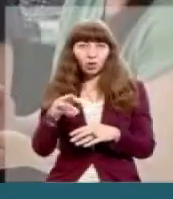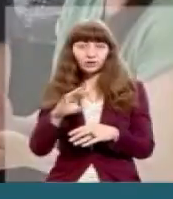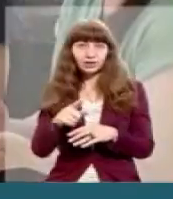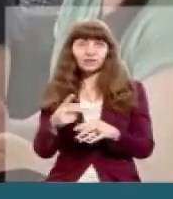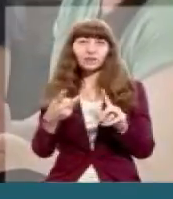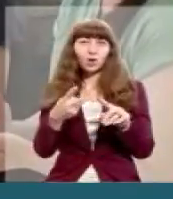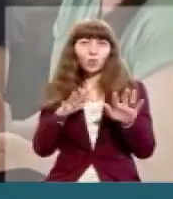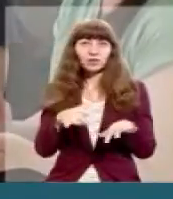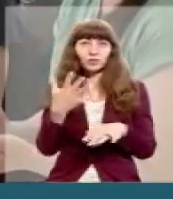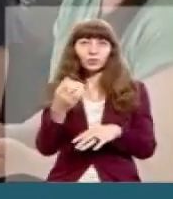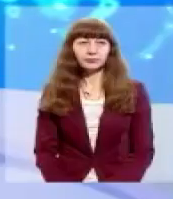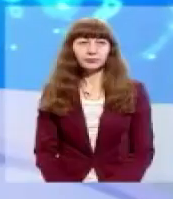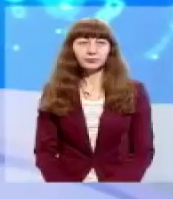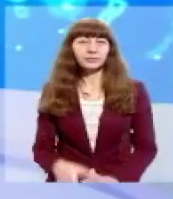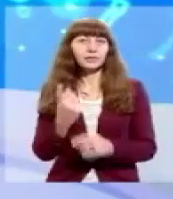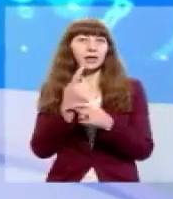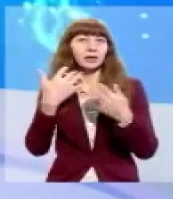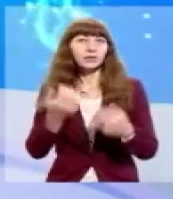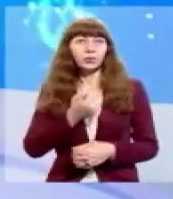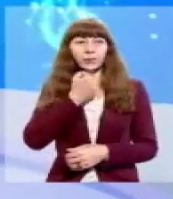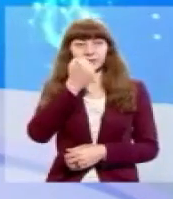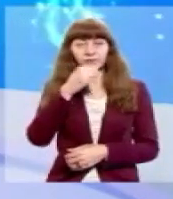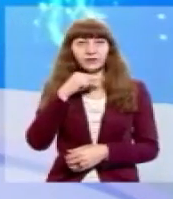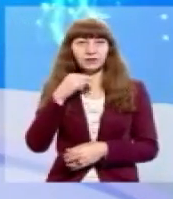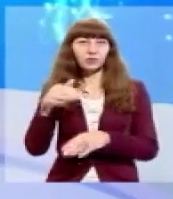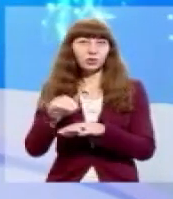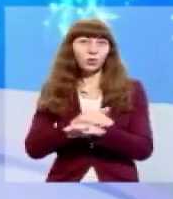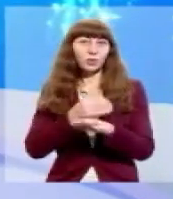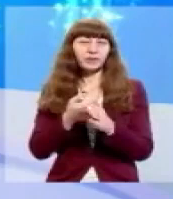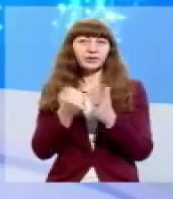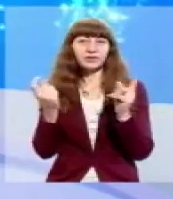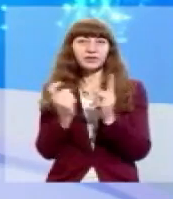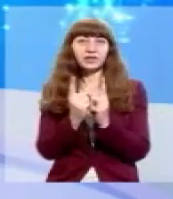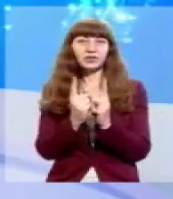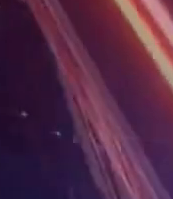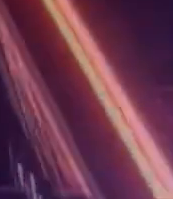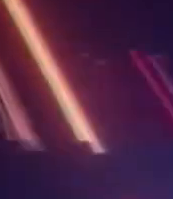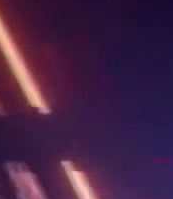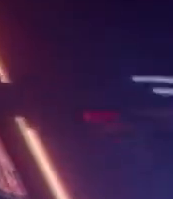Бабич, Қостанай телеарнасы. Арқа ақпарат өз мәресіне жетті. Амандықта жүздескенше.